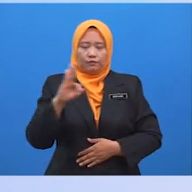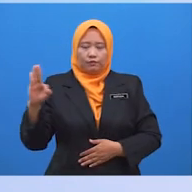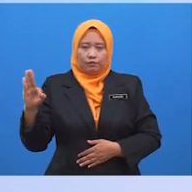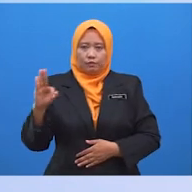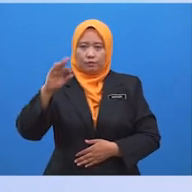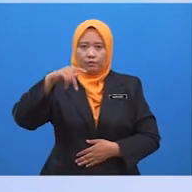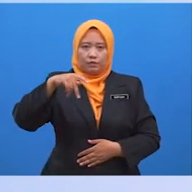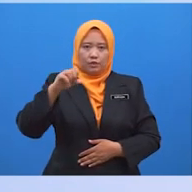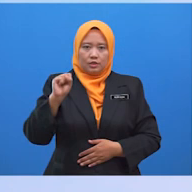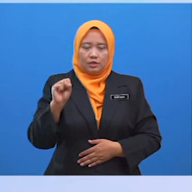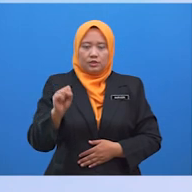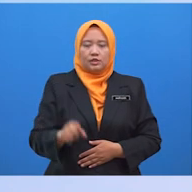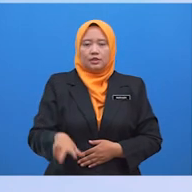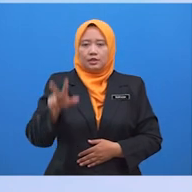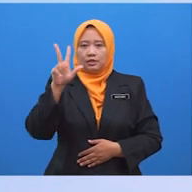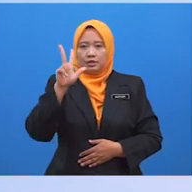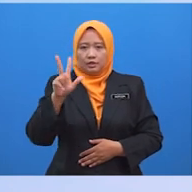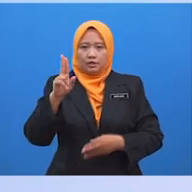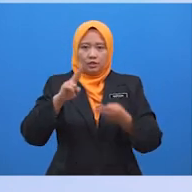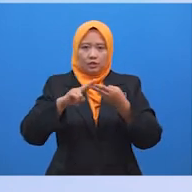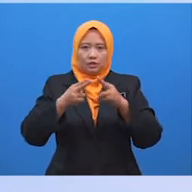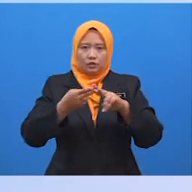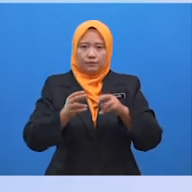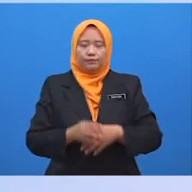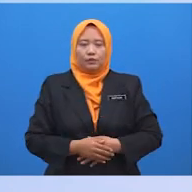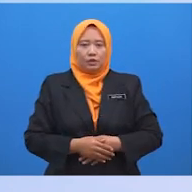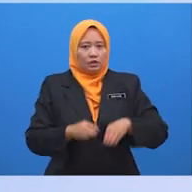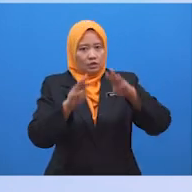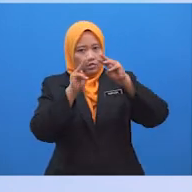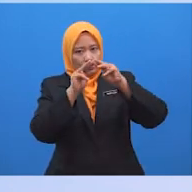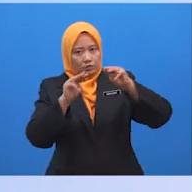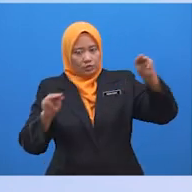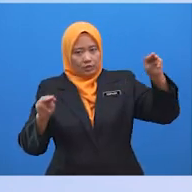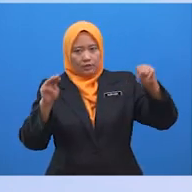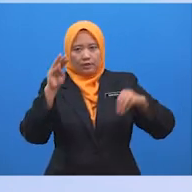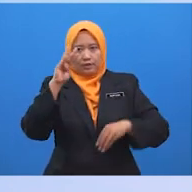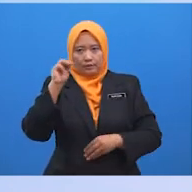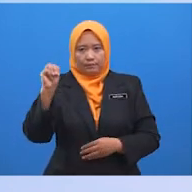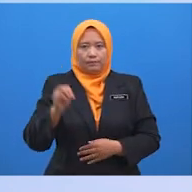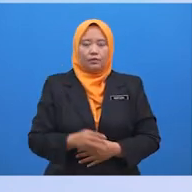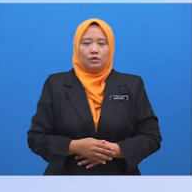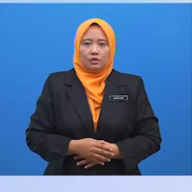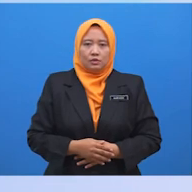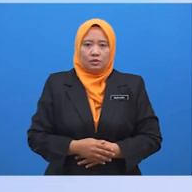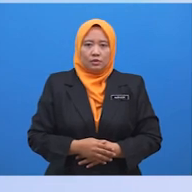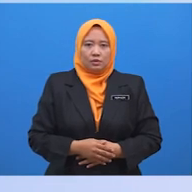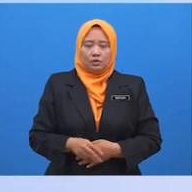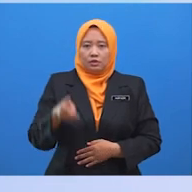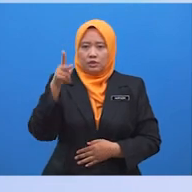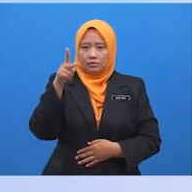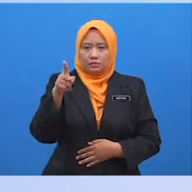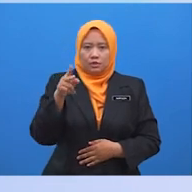unit. Kecerunan M bagi garis lurus PR ialah nisbah jarak